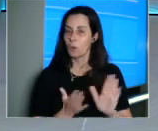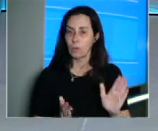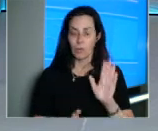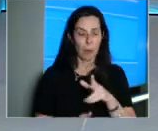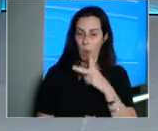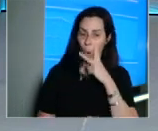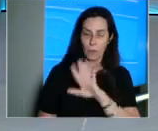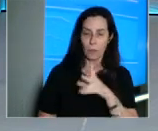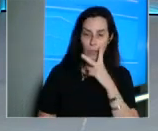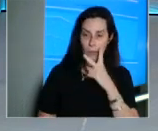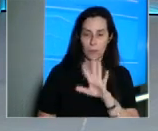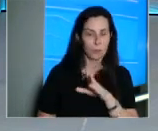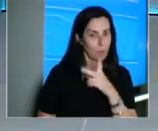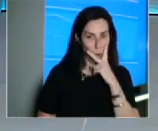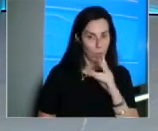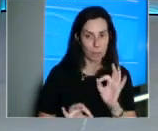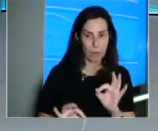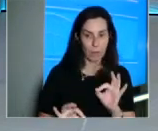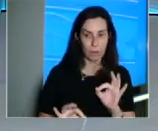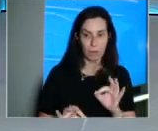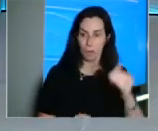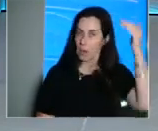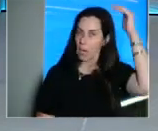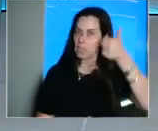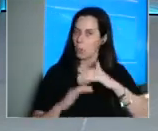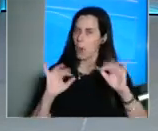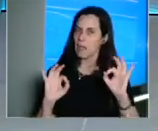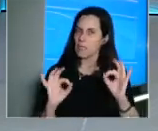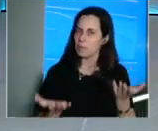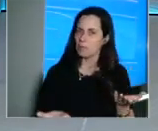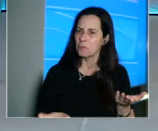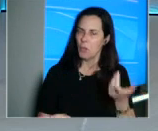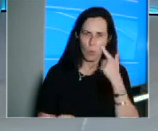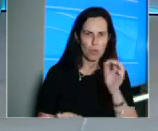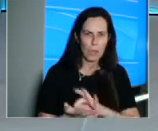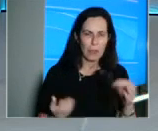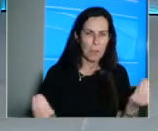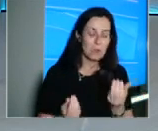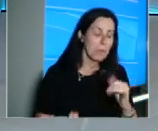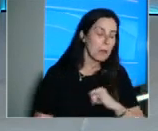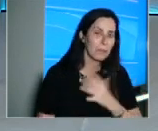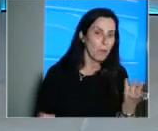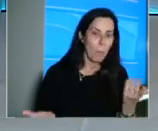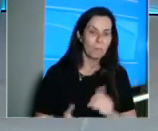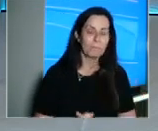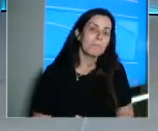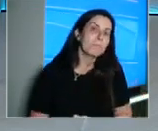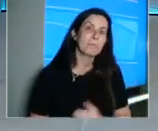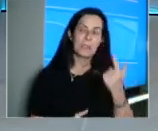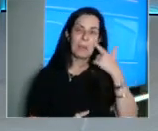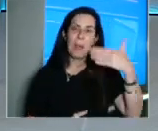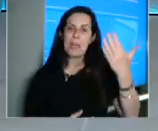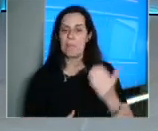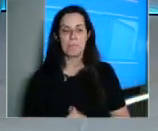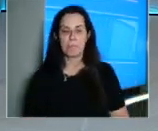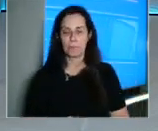לא ראינו את נציין, גם לא ראינו באמת את בני גנץ אתמול במימונה, לא ראינו אותו כותב. מעניין איפה הוא. אין לאן זה ילך כל הסיפור